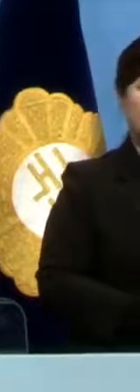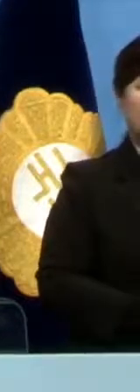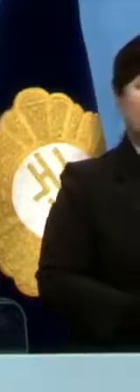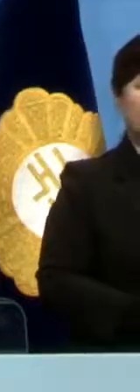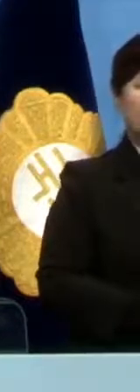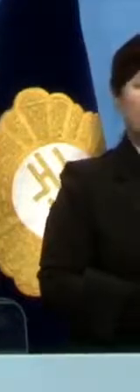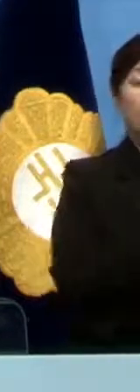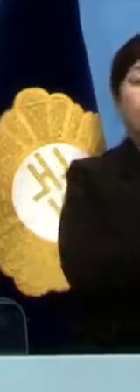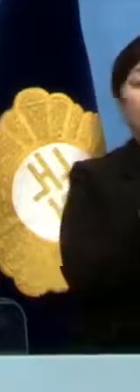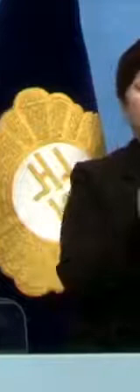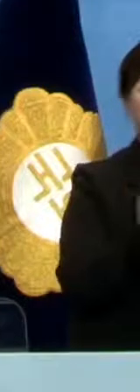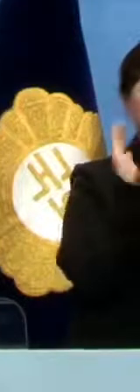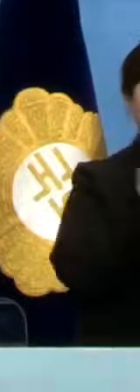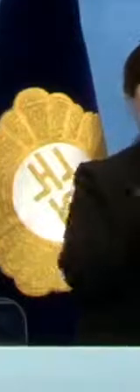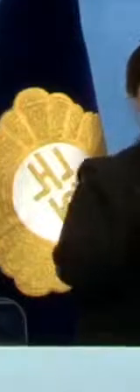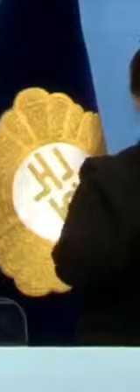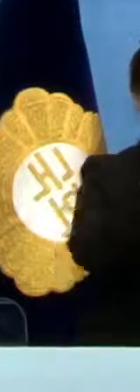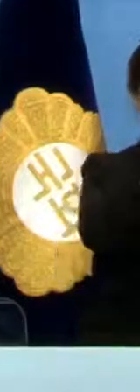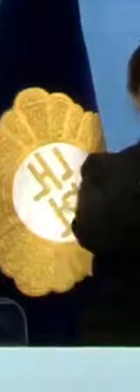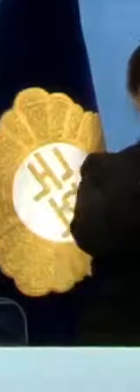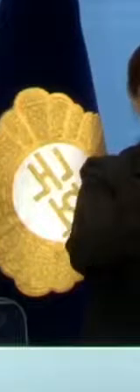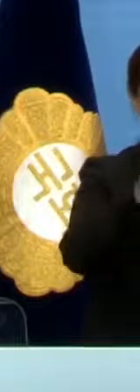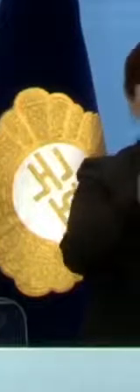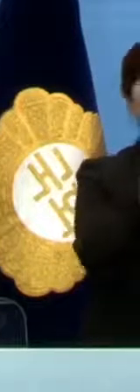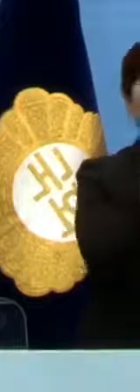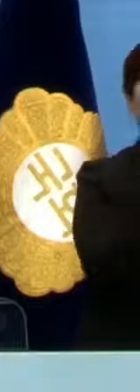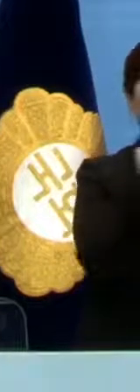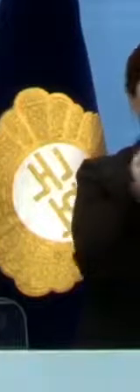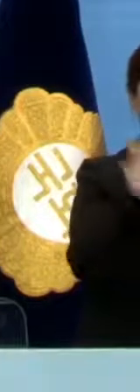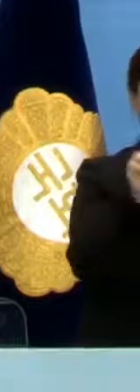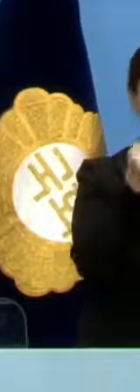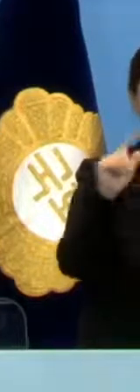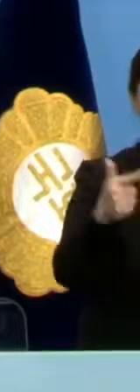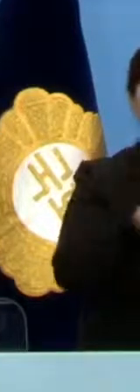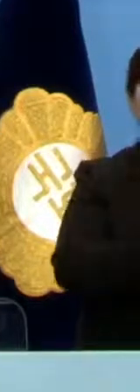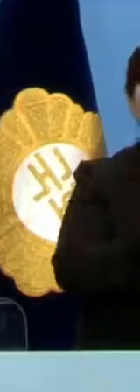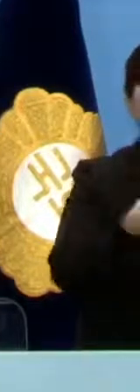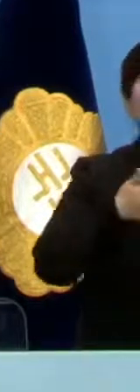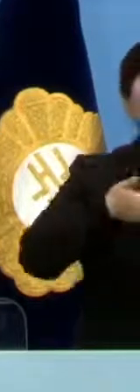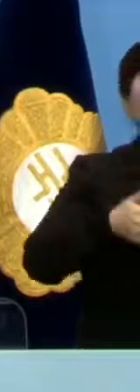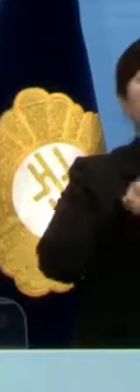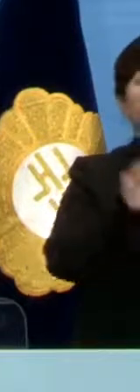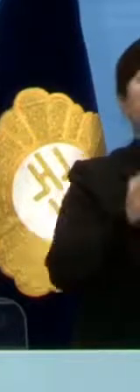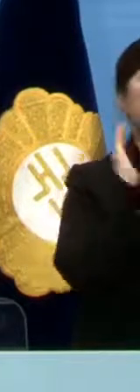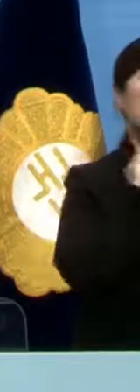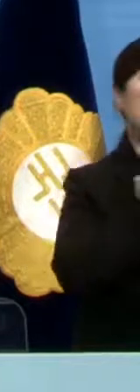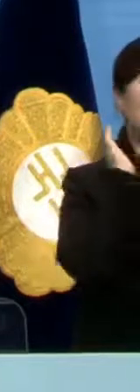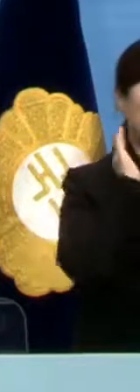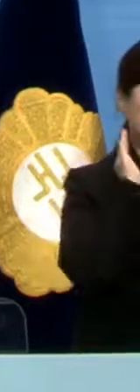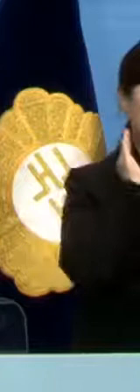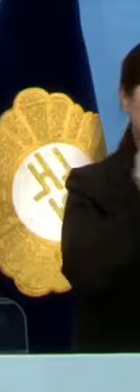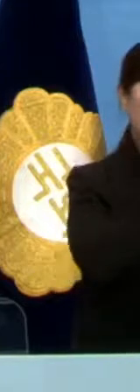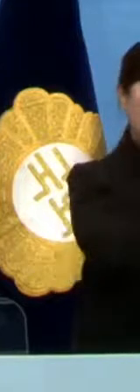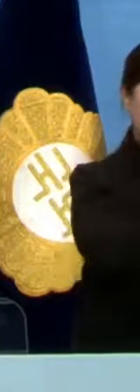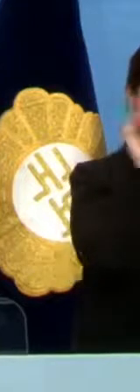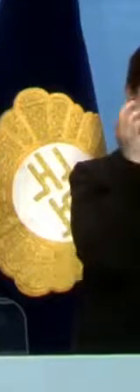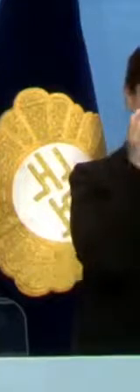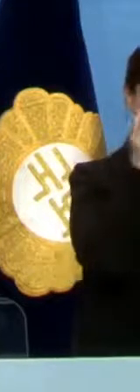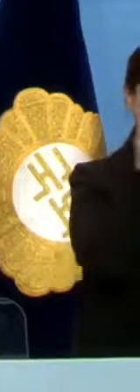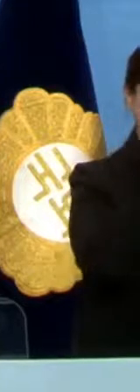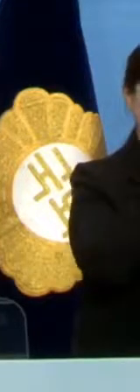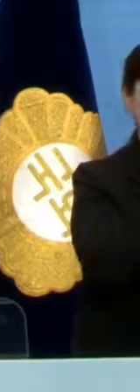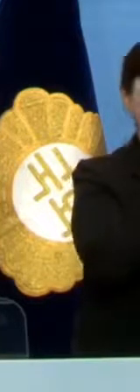네, 안녕하십니까. 의정부시 갑지역의 오영환 의원입니다. 제가 고향 옆에 의정부를 이제 어린 시절